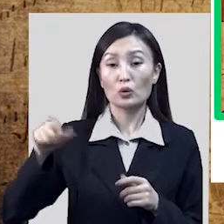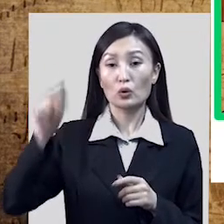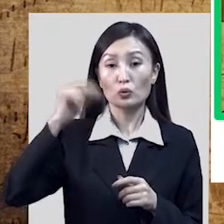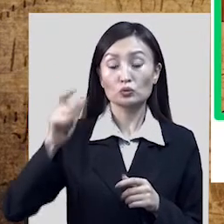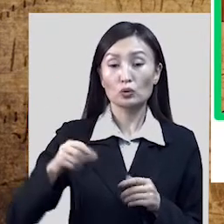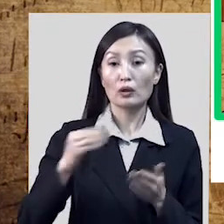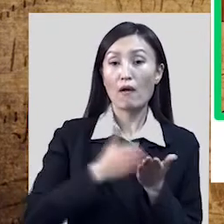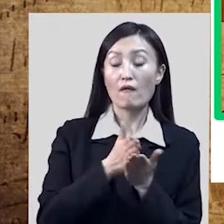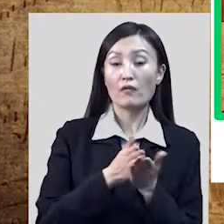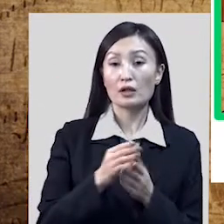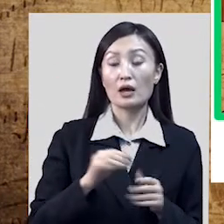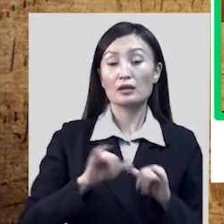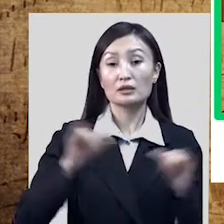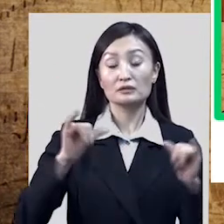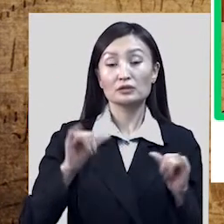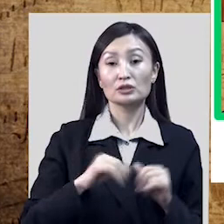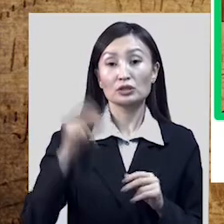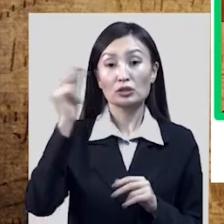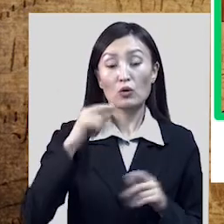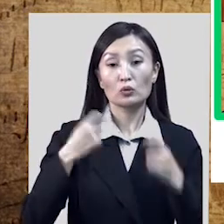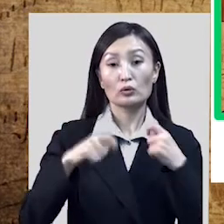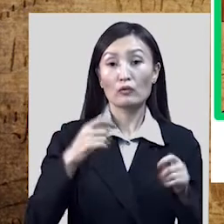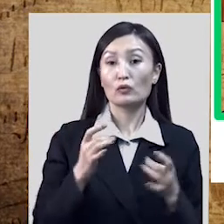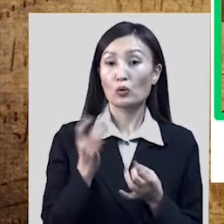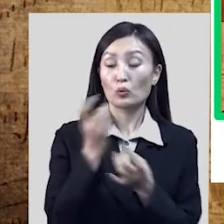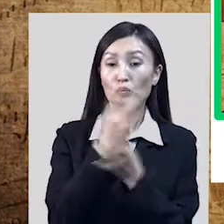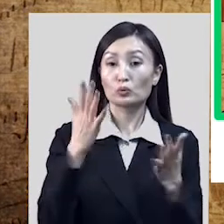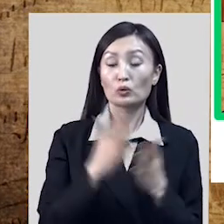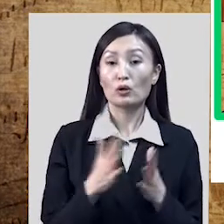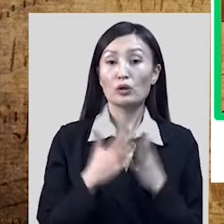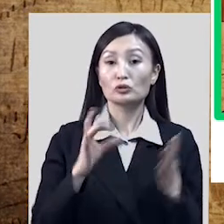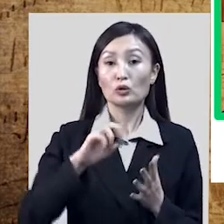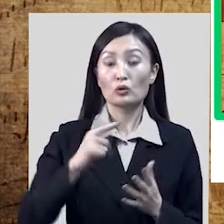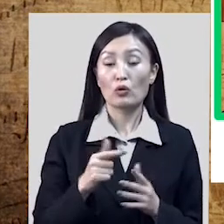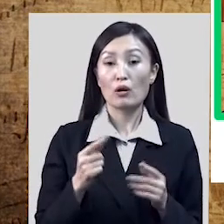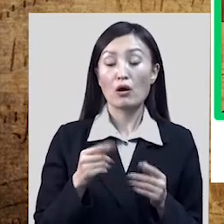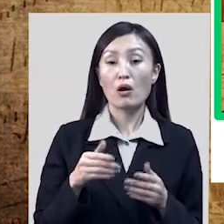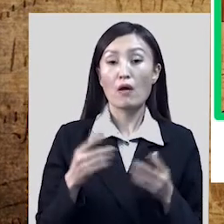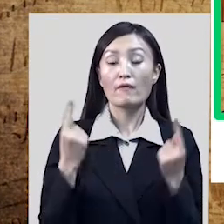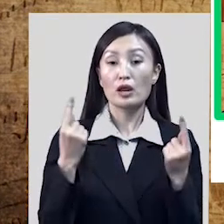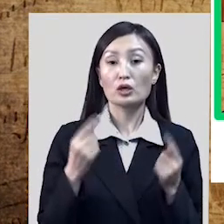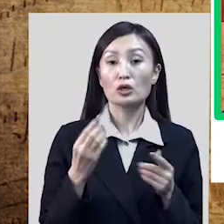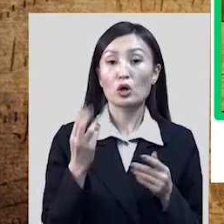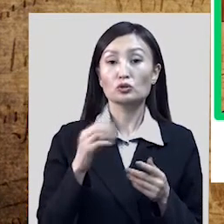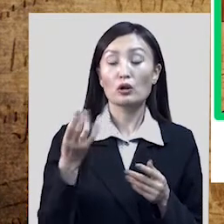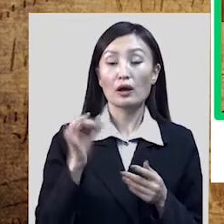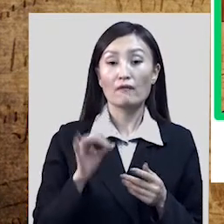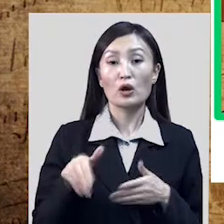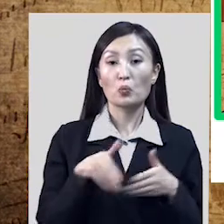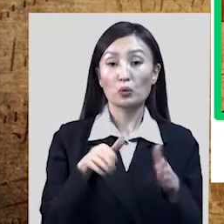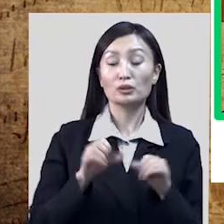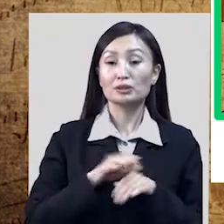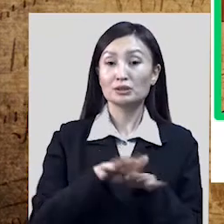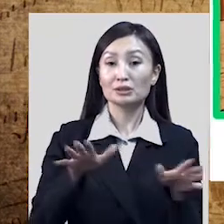развитие науки и искусства в развитие торговли и культуры особо роль сыграл великий шёлковый путь и распространение ислама